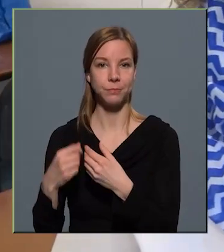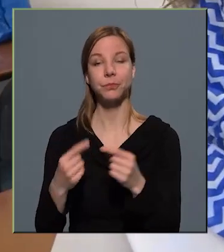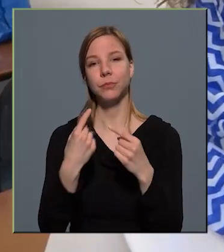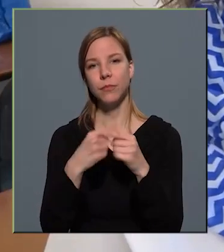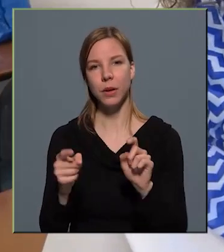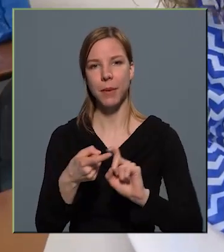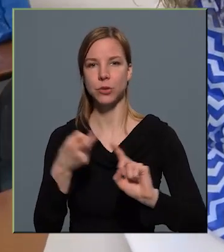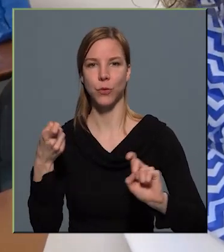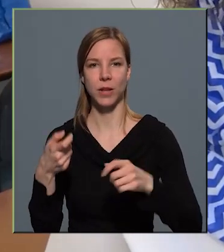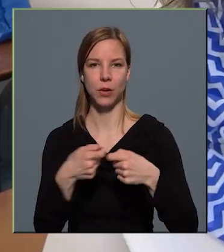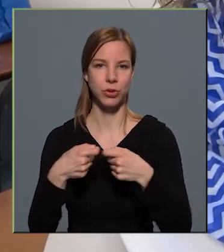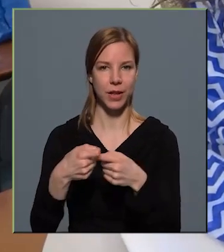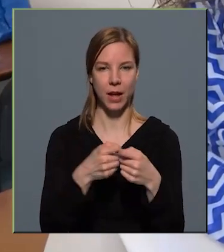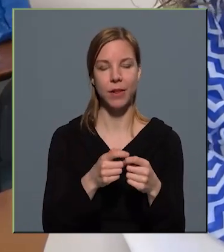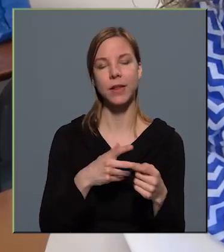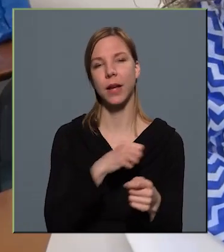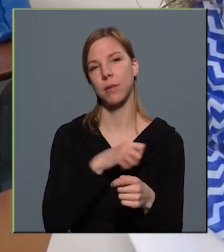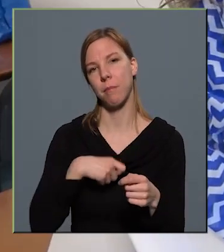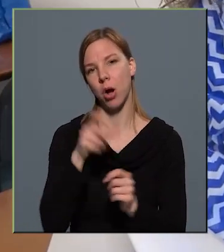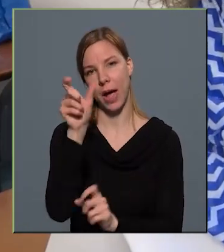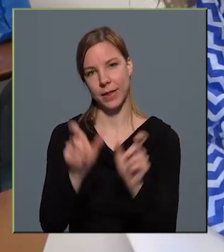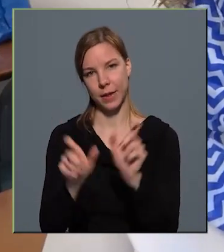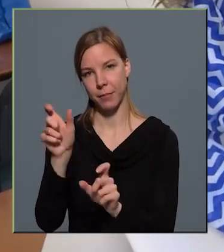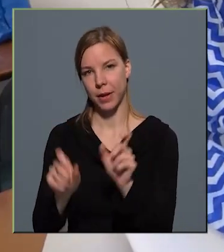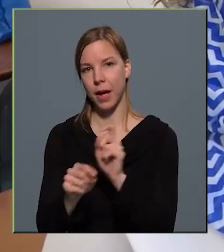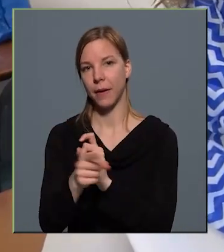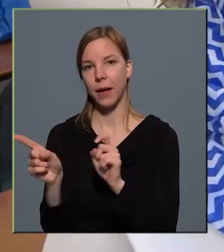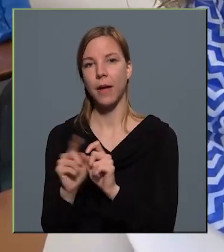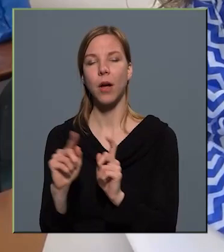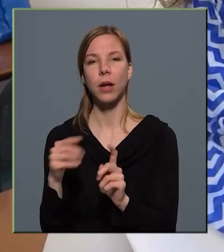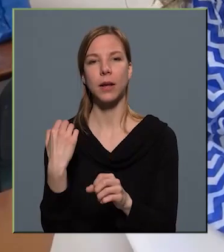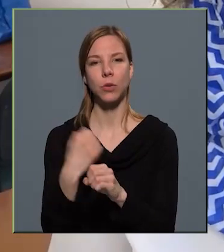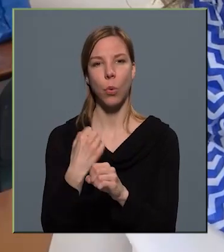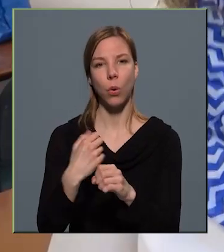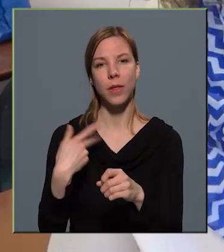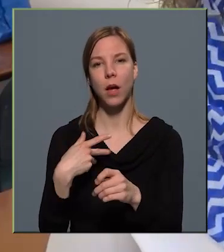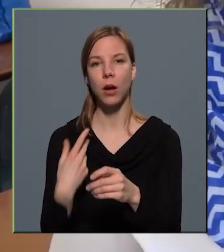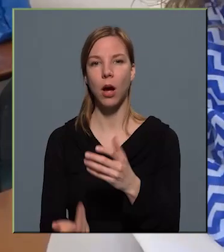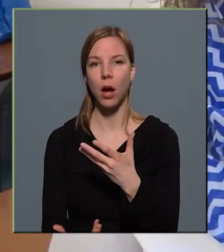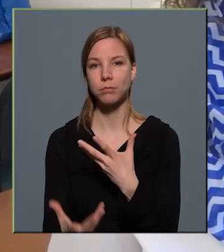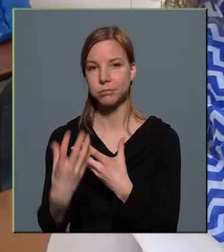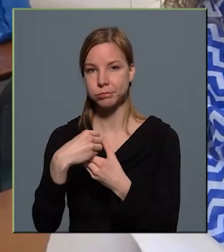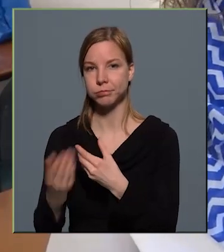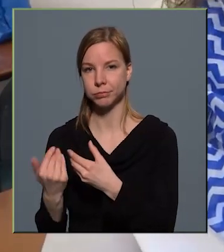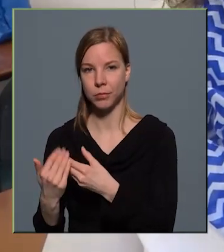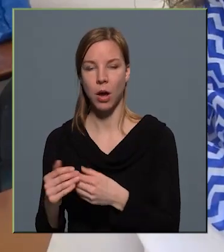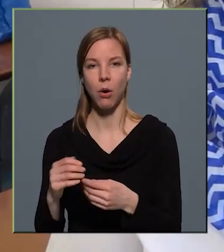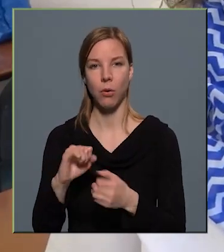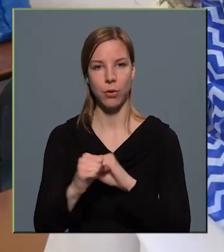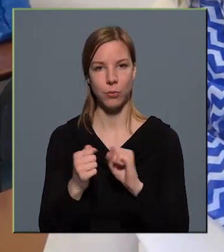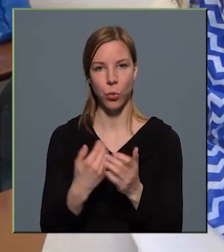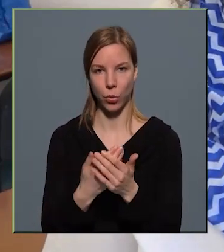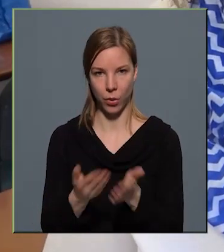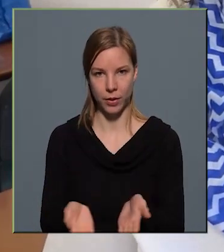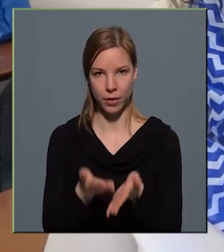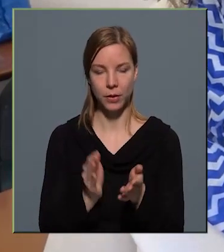szervezeteket, magánszemélyeket, akik dolgoznak ezen a dolgon, hogy működőképes legyen ez a dolog.